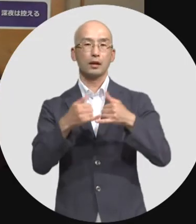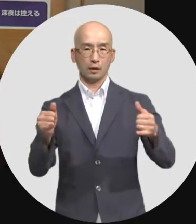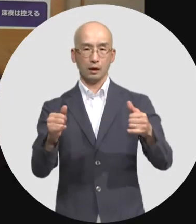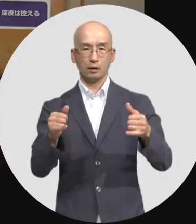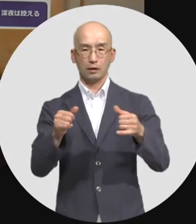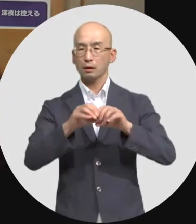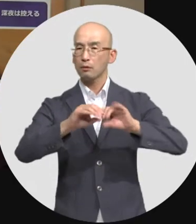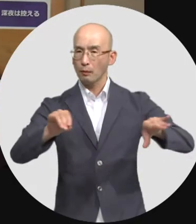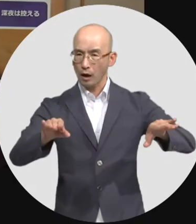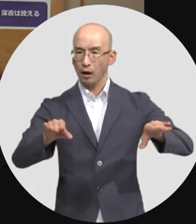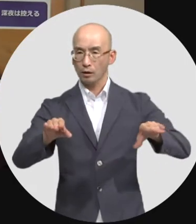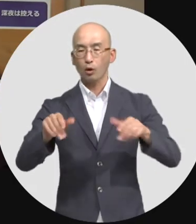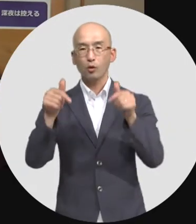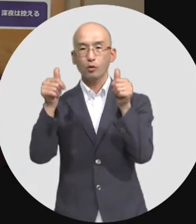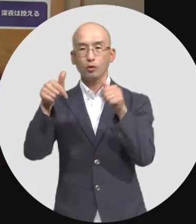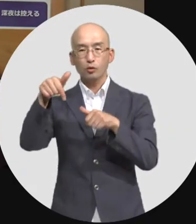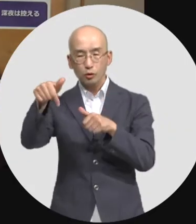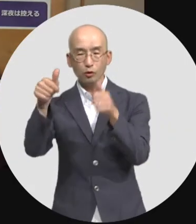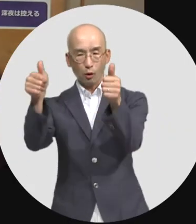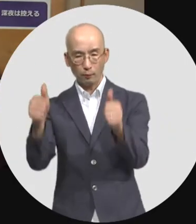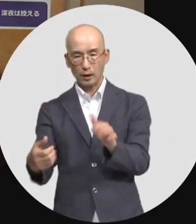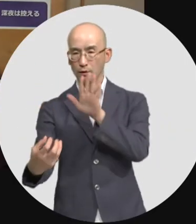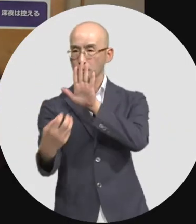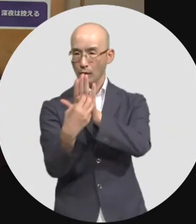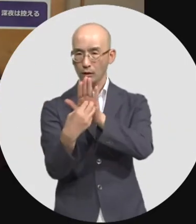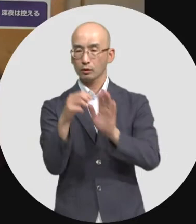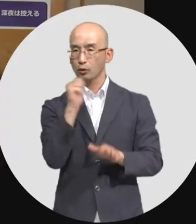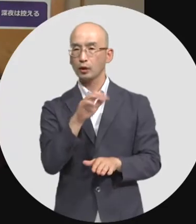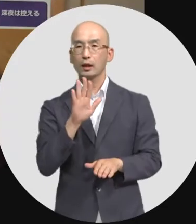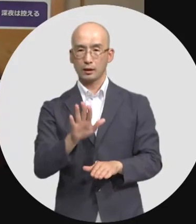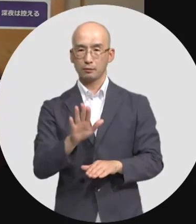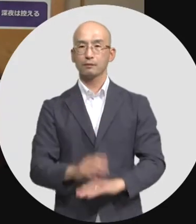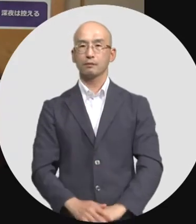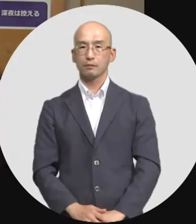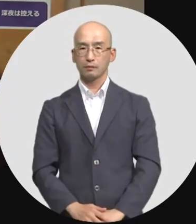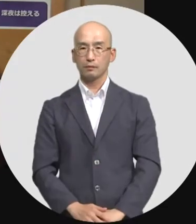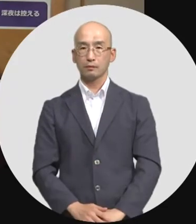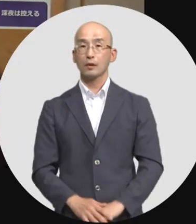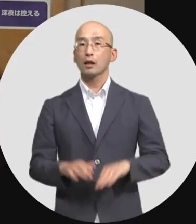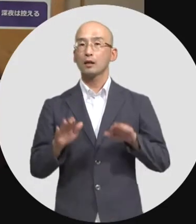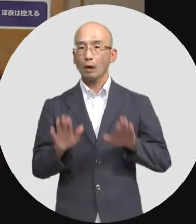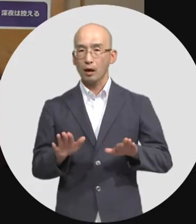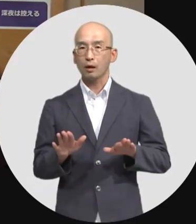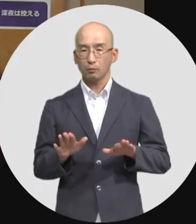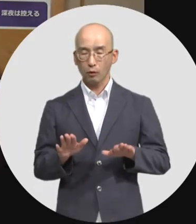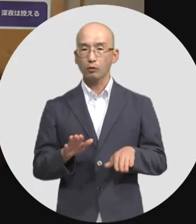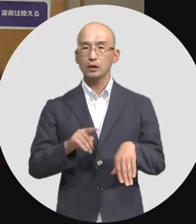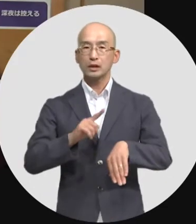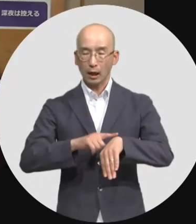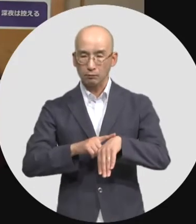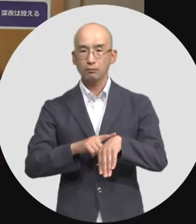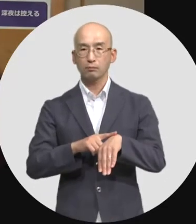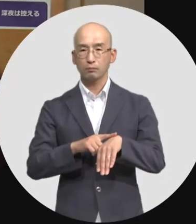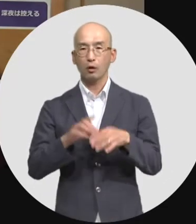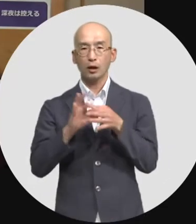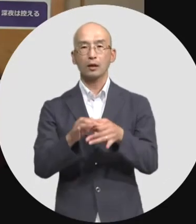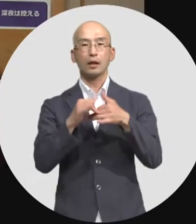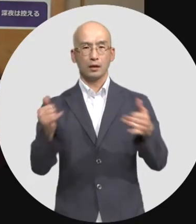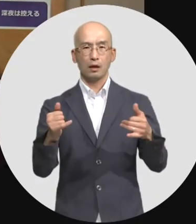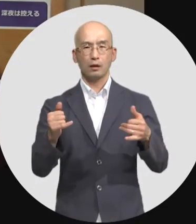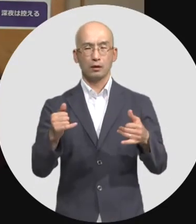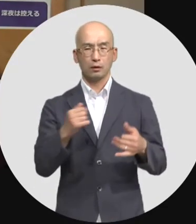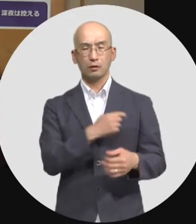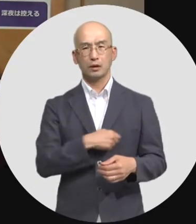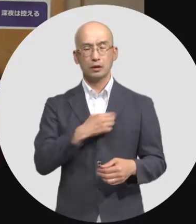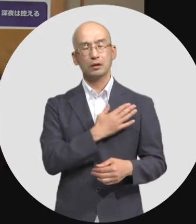するほか、府のホームページにも掲載することとしております。まあ、今この時もこの時間も関係の皆様には相